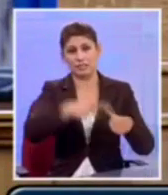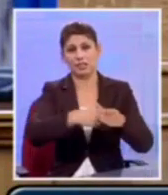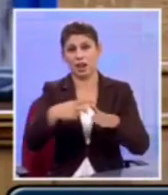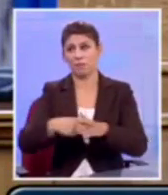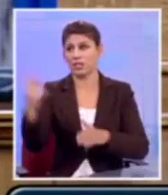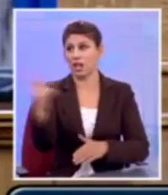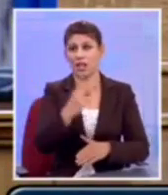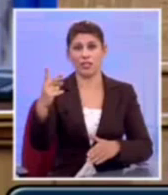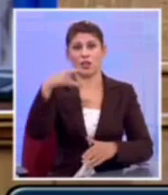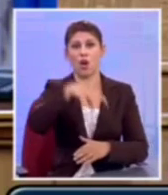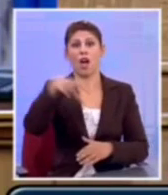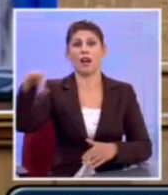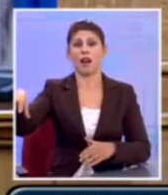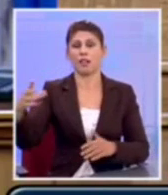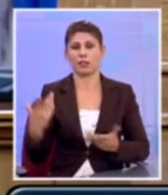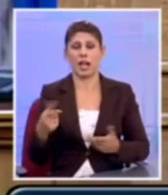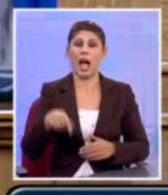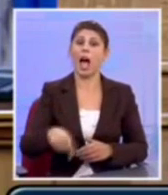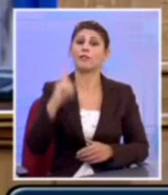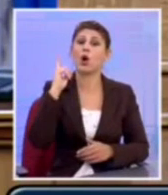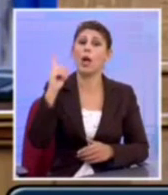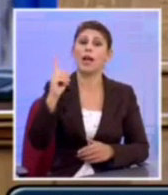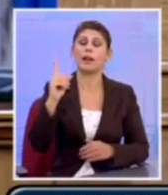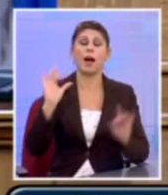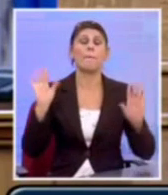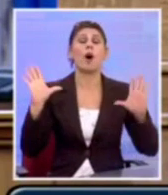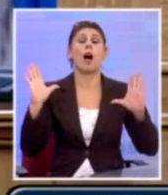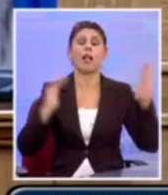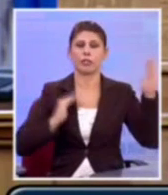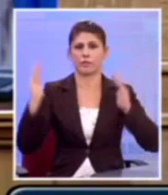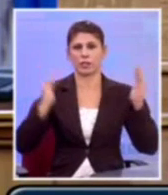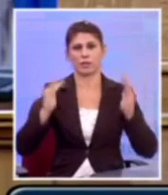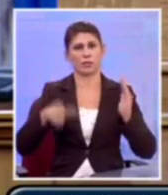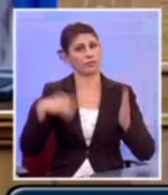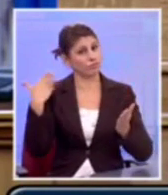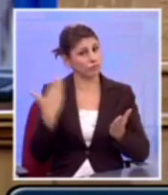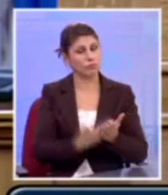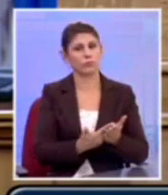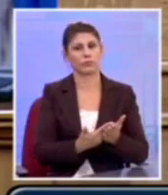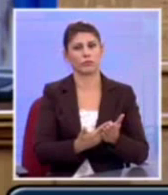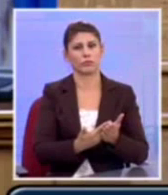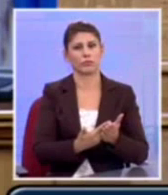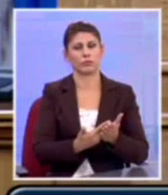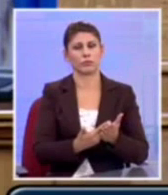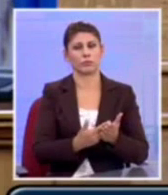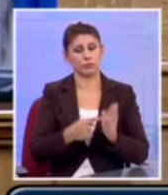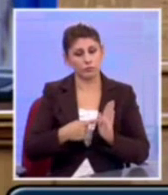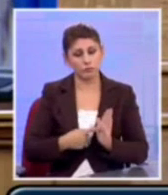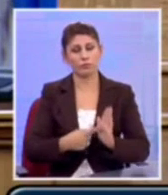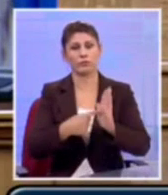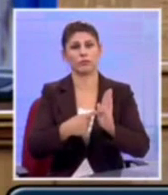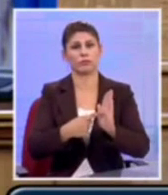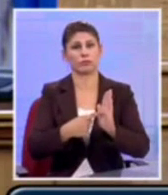και αυτό ήταν ένα από τα αδιαμφισβήτητα γεγονότα που αποκαλύφθηκε